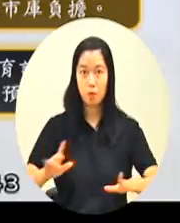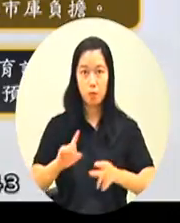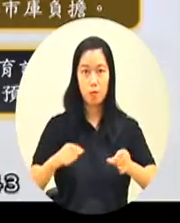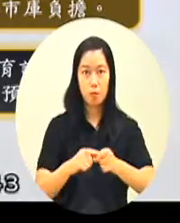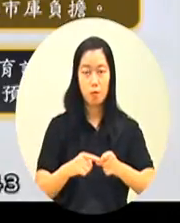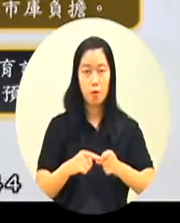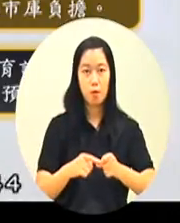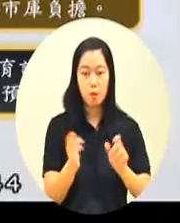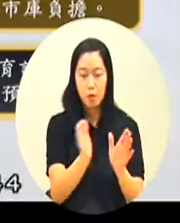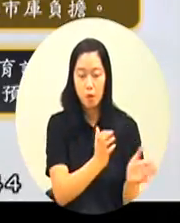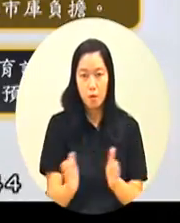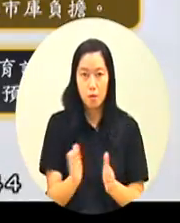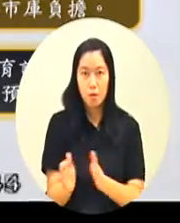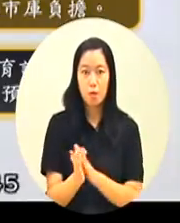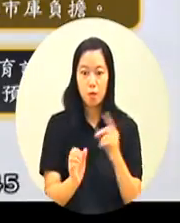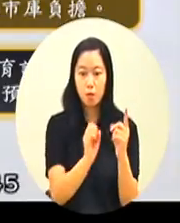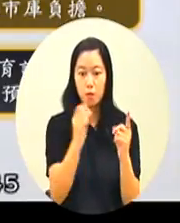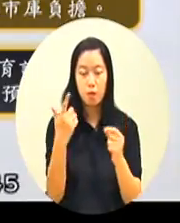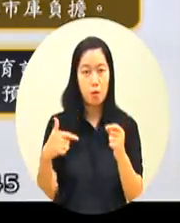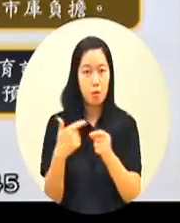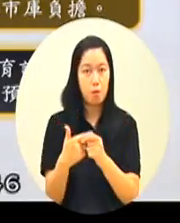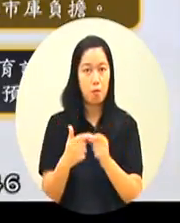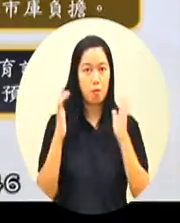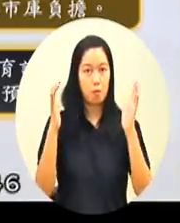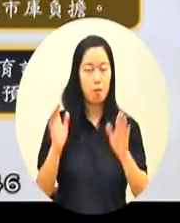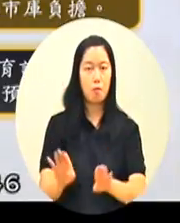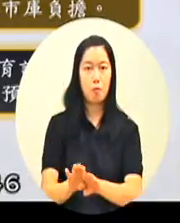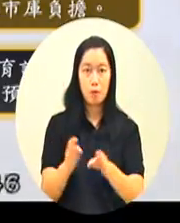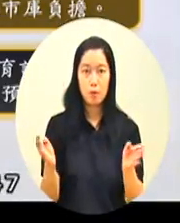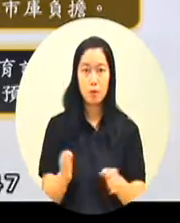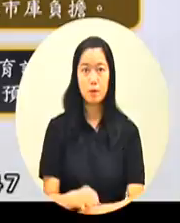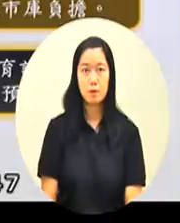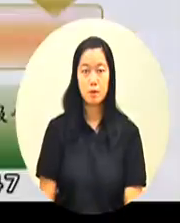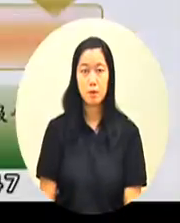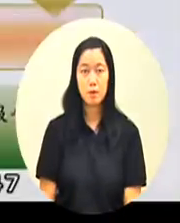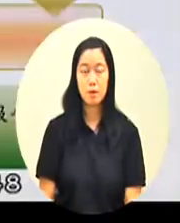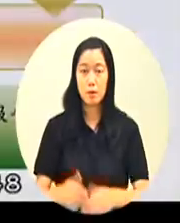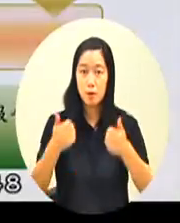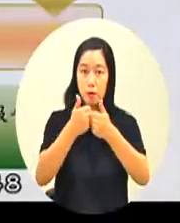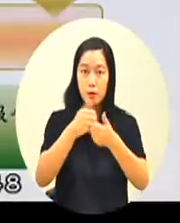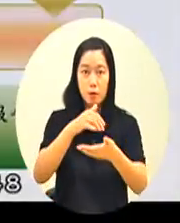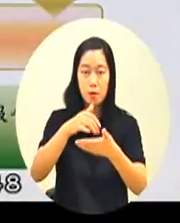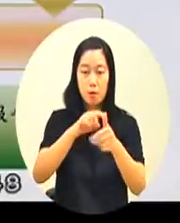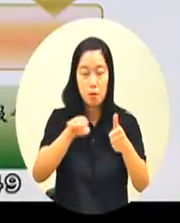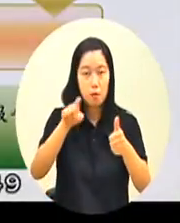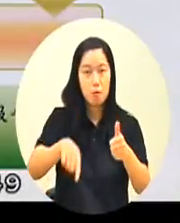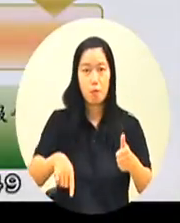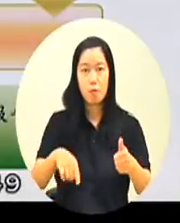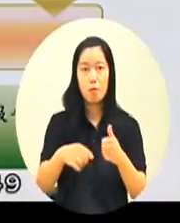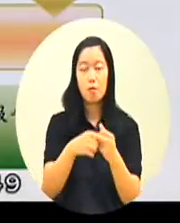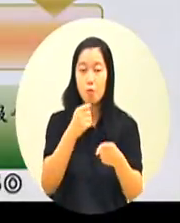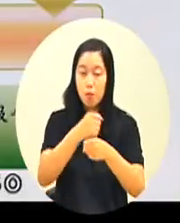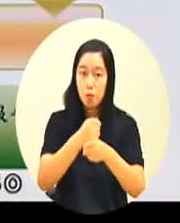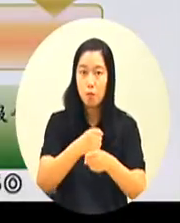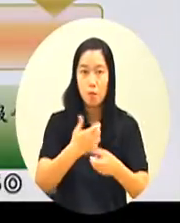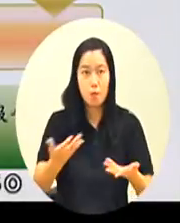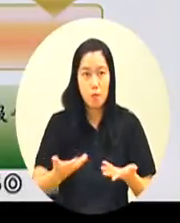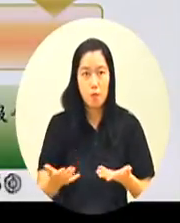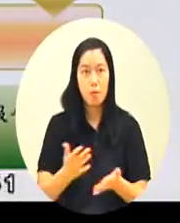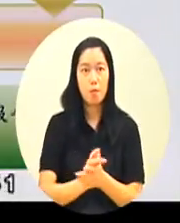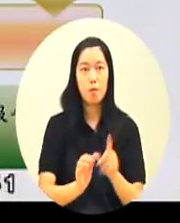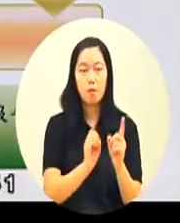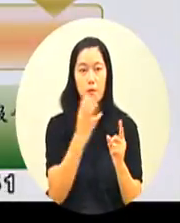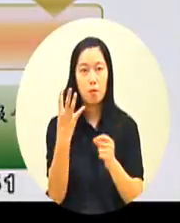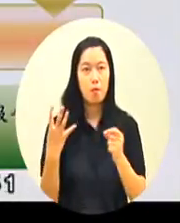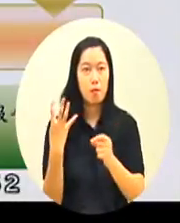编106年度预算已经正式启用。在会计业务的部分，就是汇编104年地